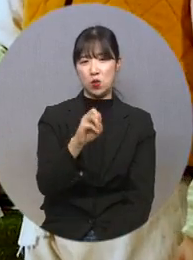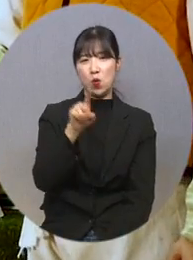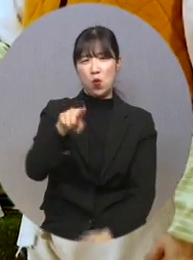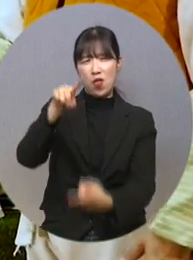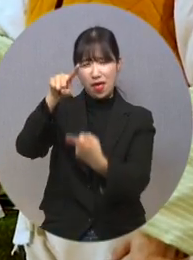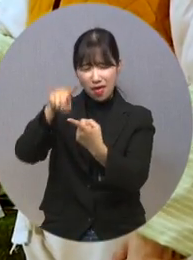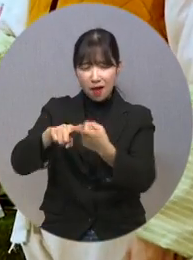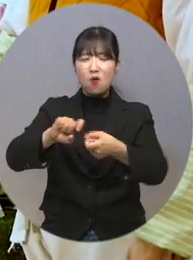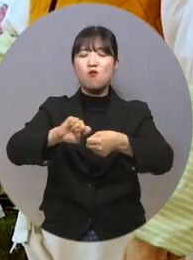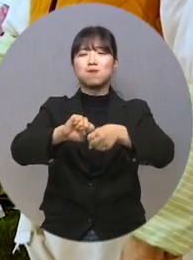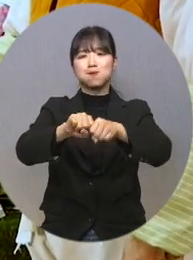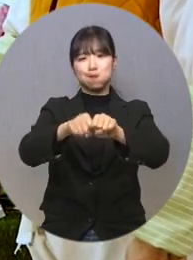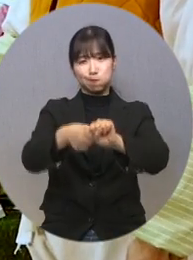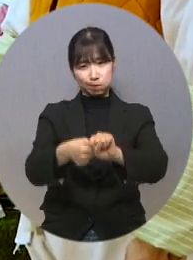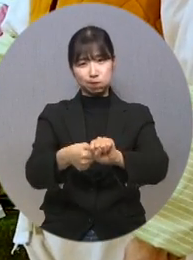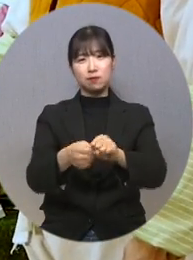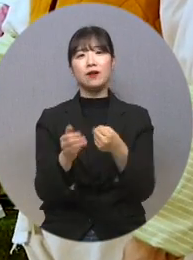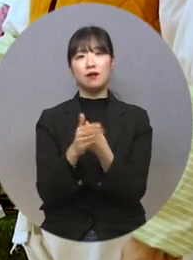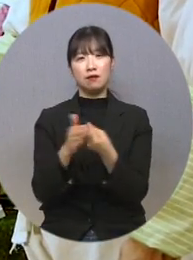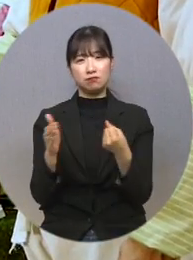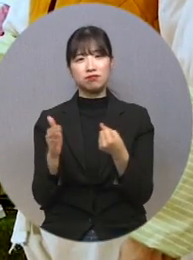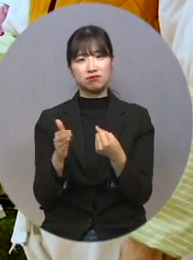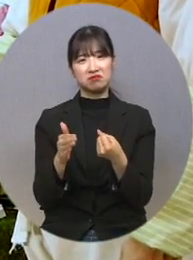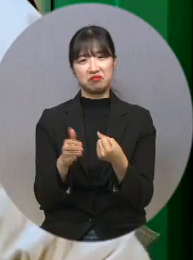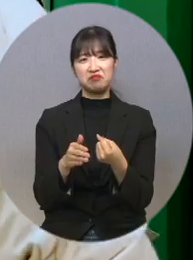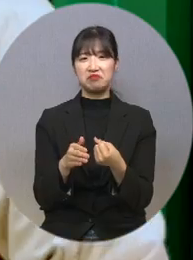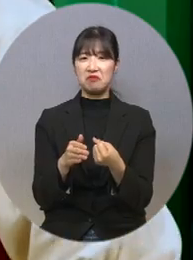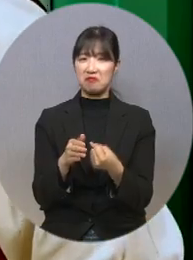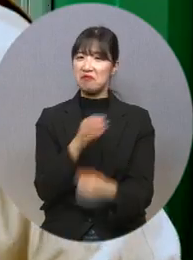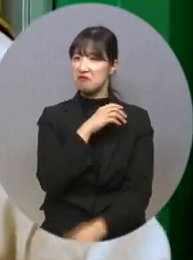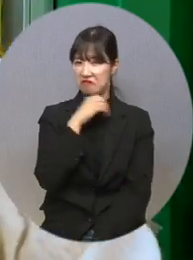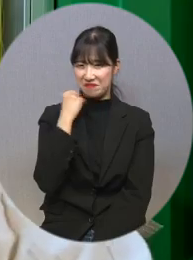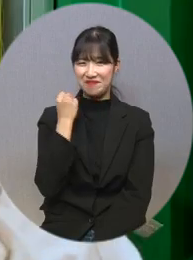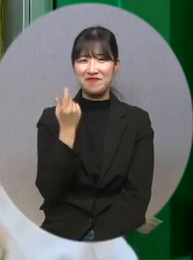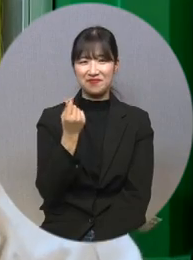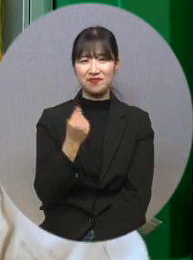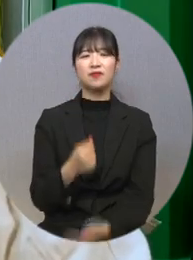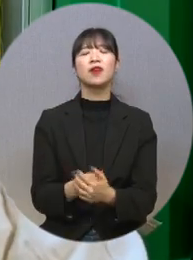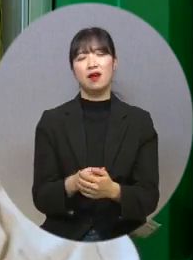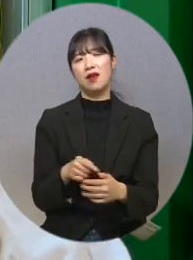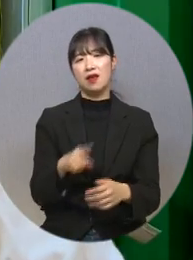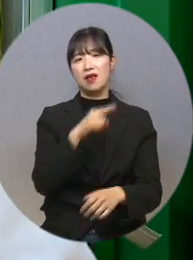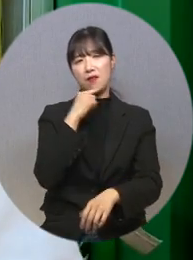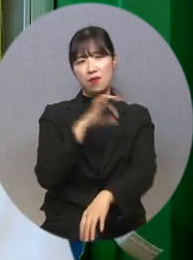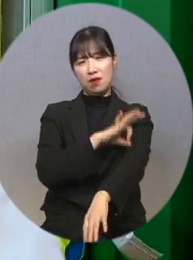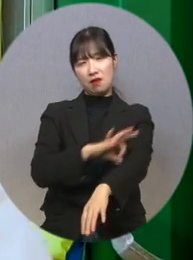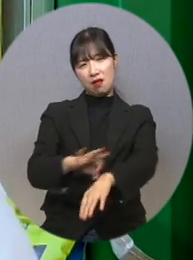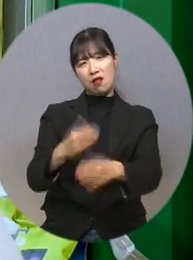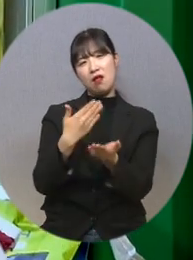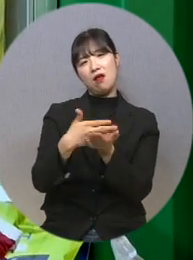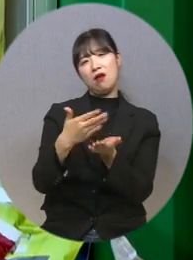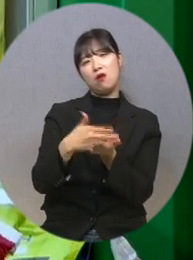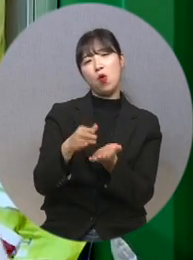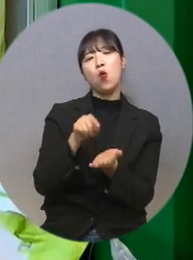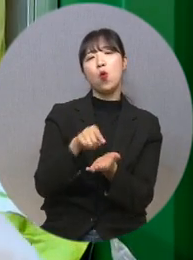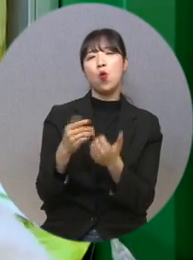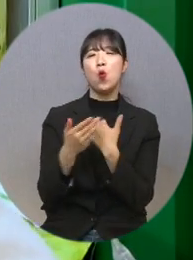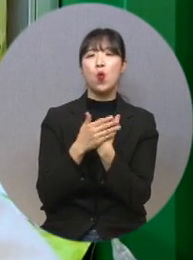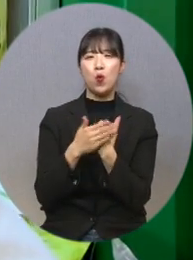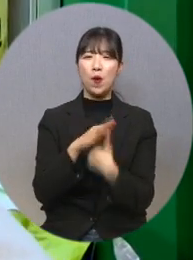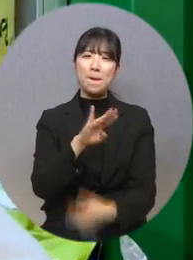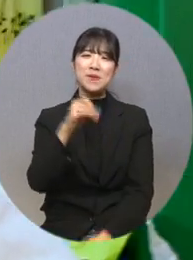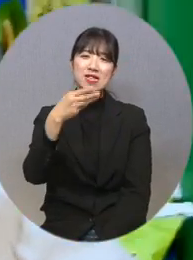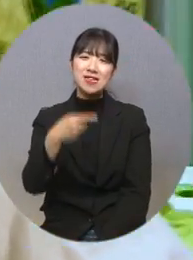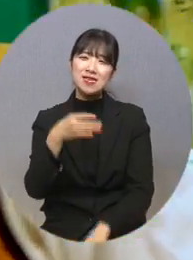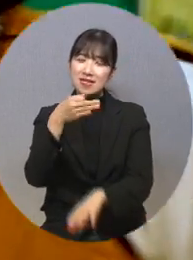양배추를 이렇게 즙을 내서 하기 때문에 아, 다른데요? 이렇게 혈관의 청소부 비트 비트